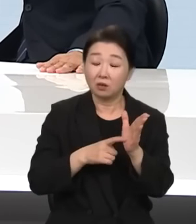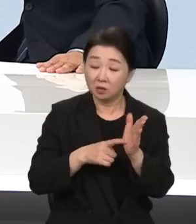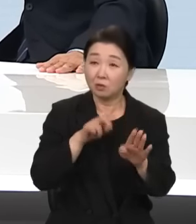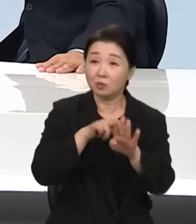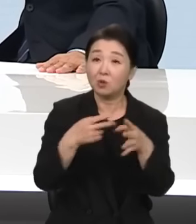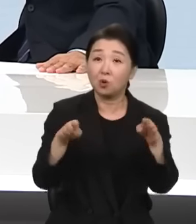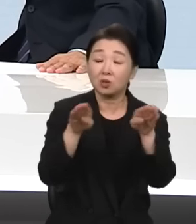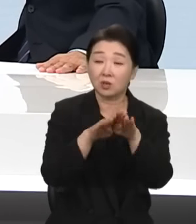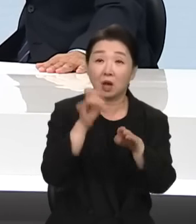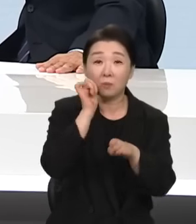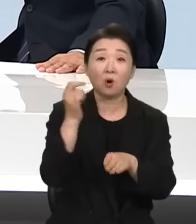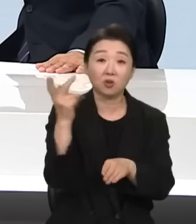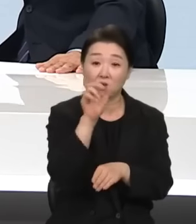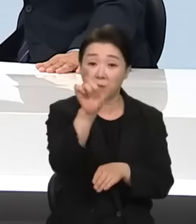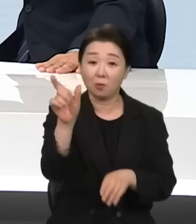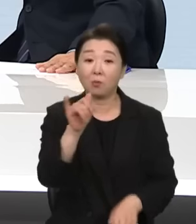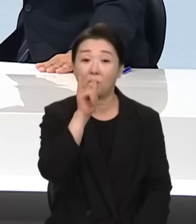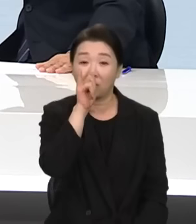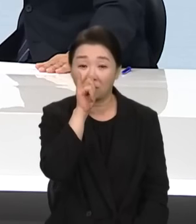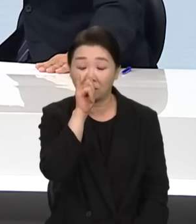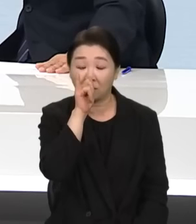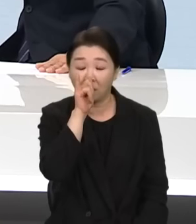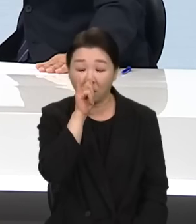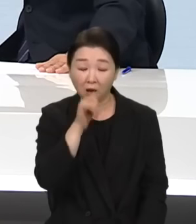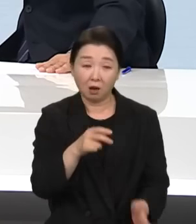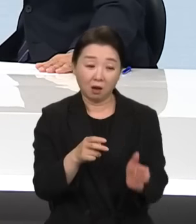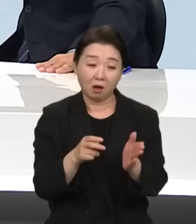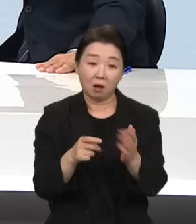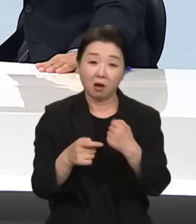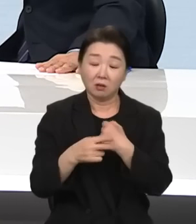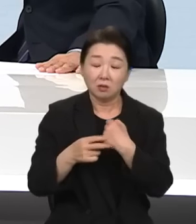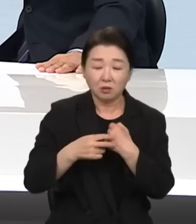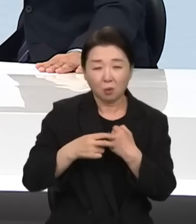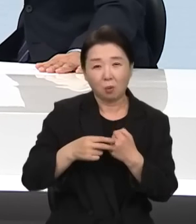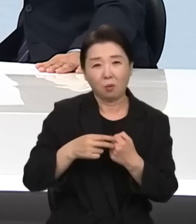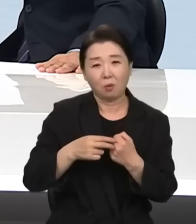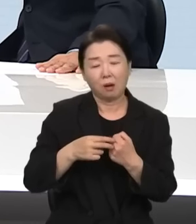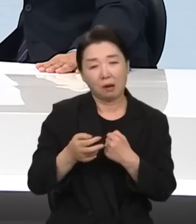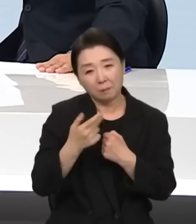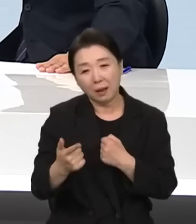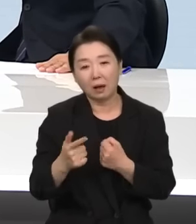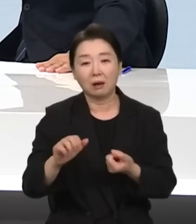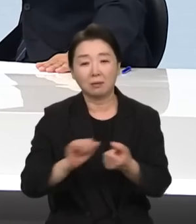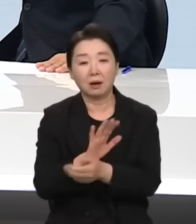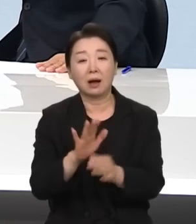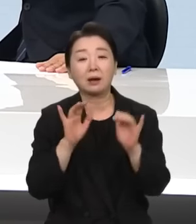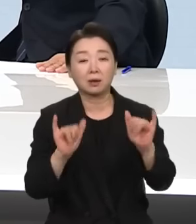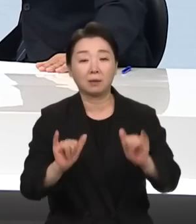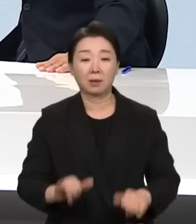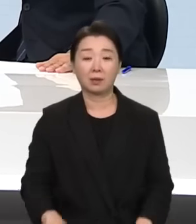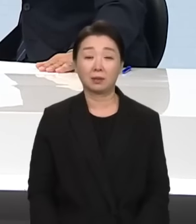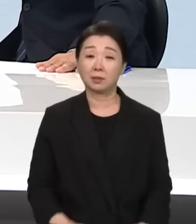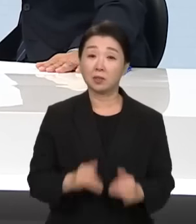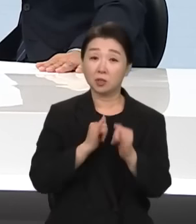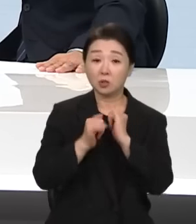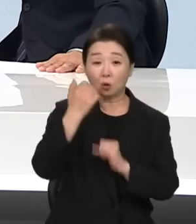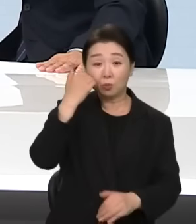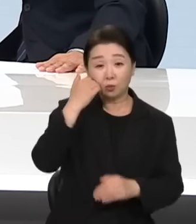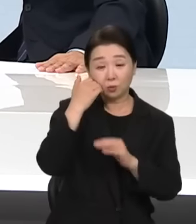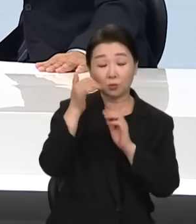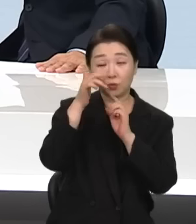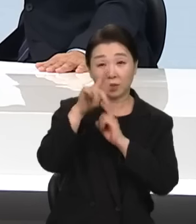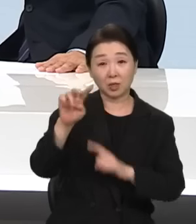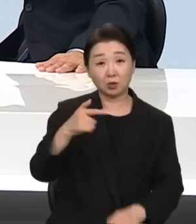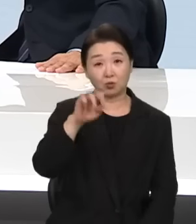놨는데요 추석 인사가 아니라 의료 대란을 걱정했기 때문이다라고 밝혔습니다 자 그러자 이제 같이 인터뷰를 했던 이준석